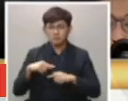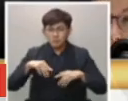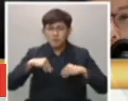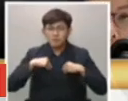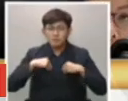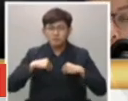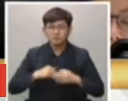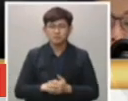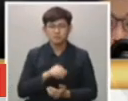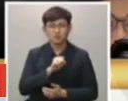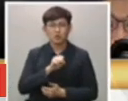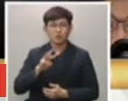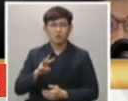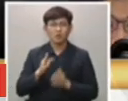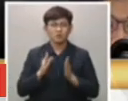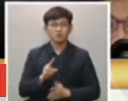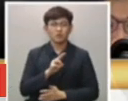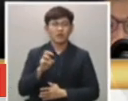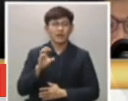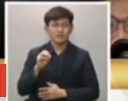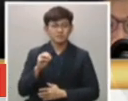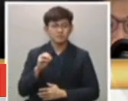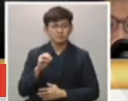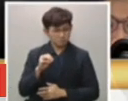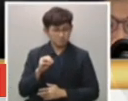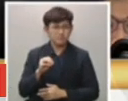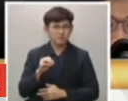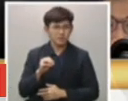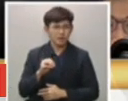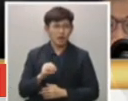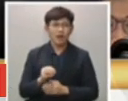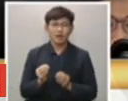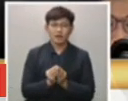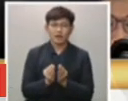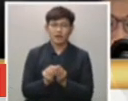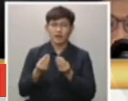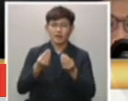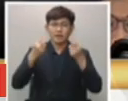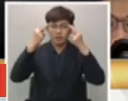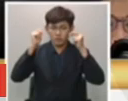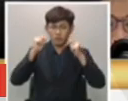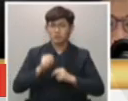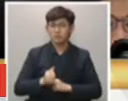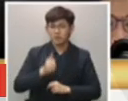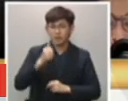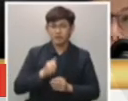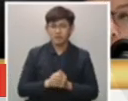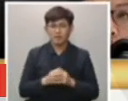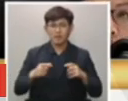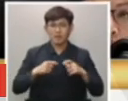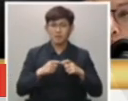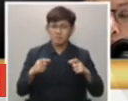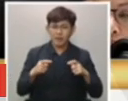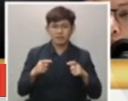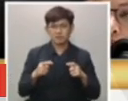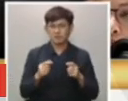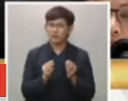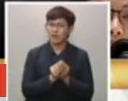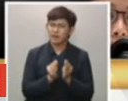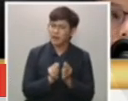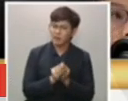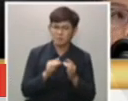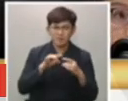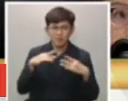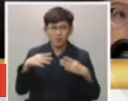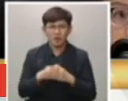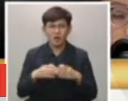ว250คนจากการแต่งตั้งสามารถเลือกนายกรัฐมนตรีได้เรื่องบัตรขย่งบัตรกระโดดพรรคการเมืองซึ่ง